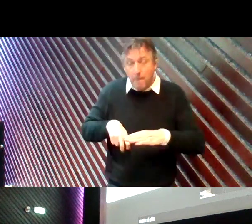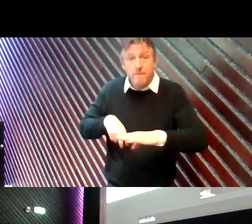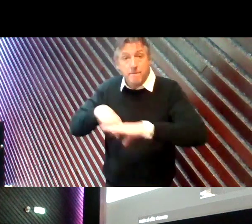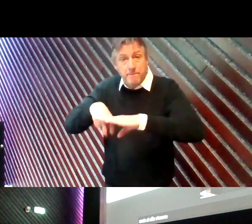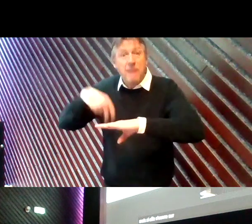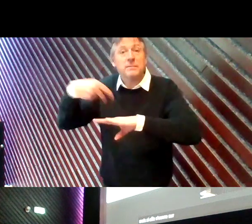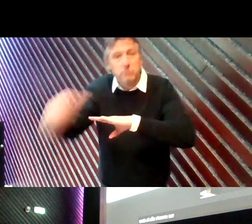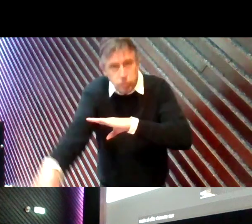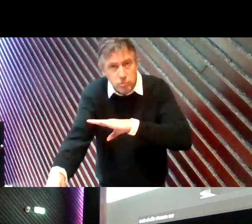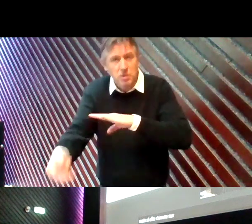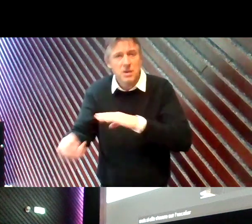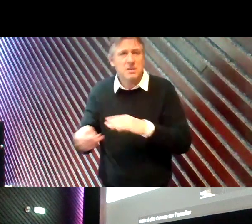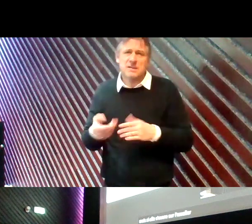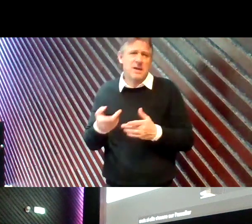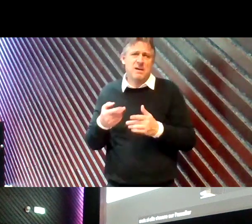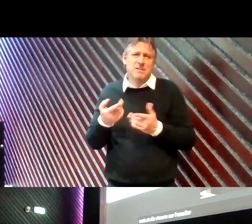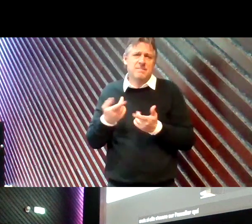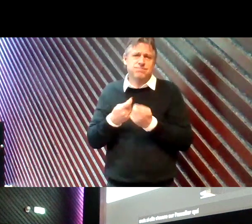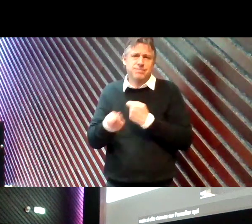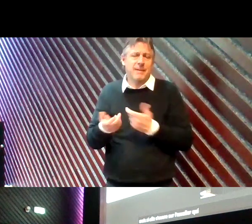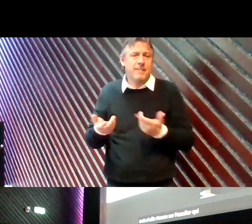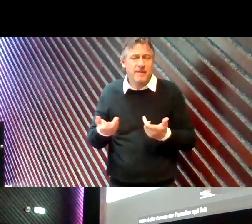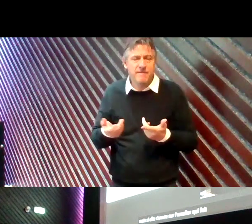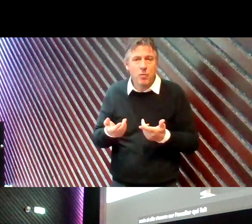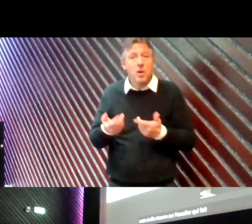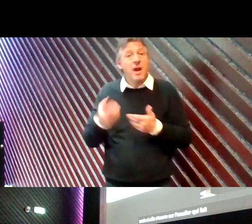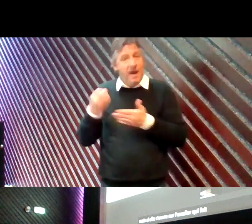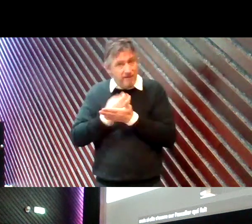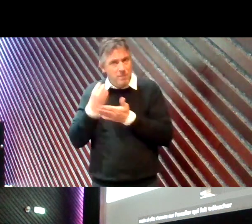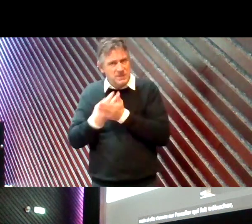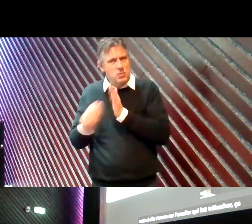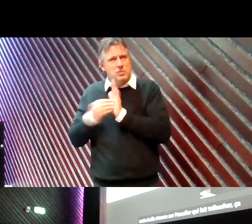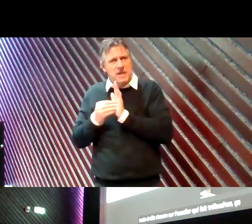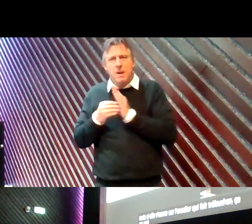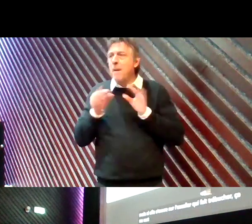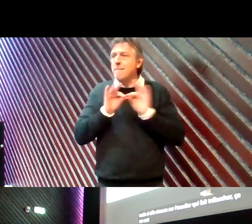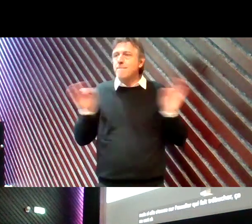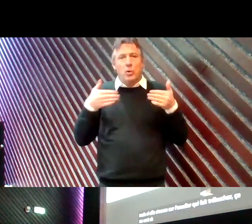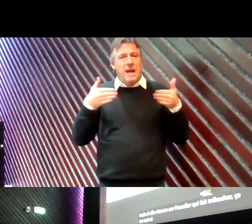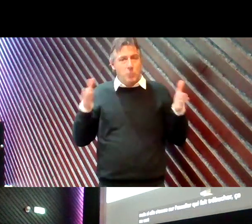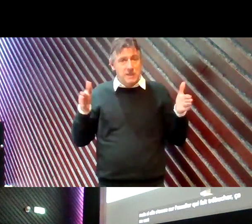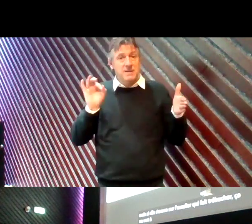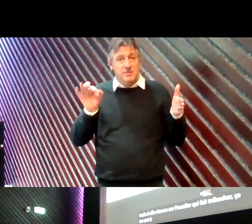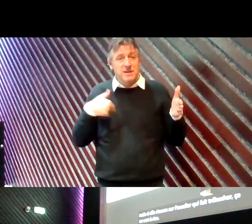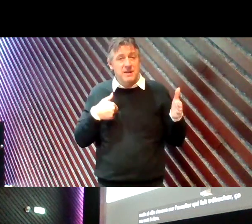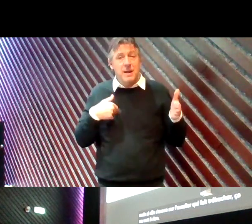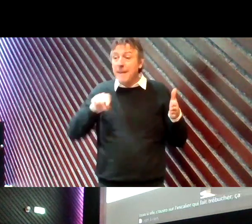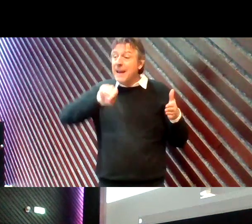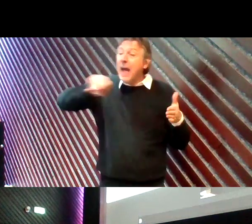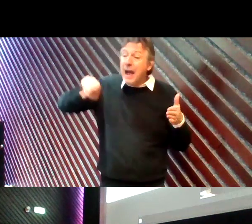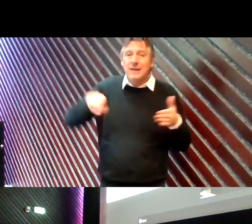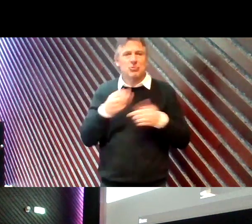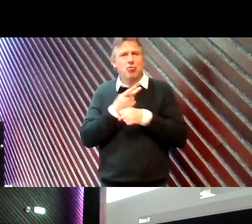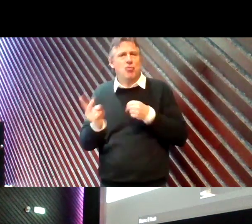par rapport à l'approche par la règle et donc du coup d'avoir des choses qui soient utiles dans l'usage et pas uniquement dans je remplis ma case et donc je suis